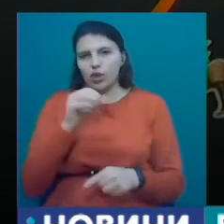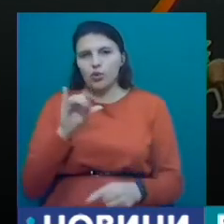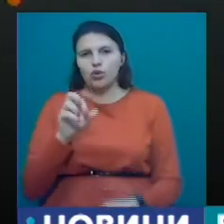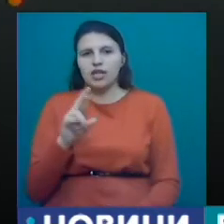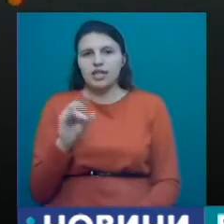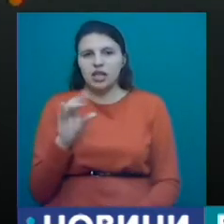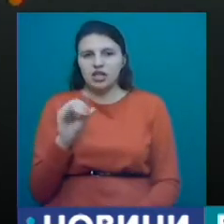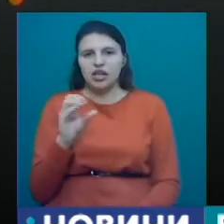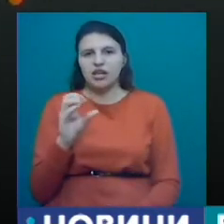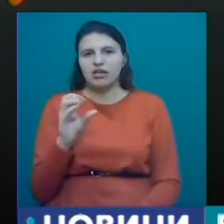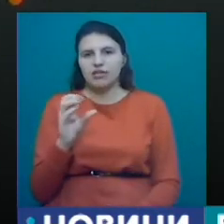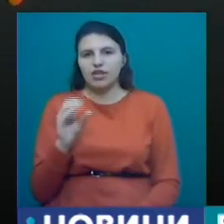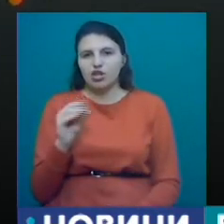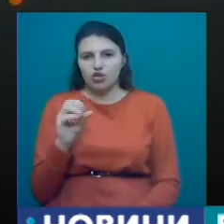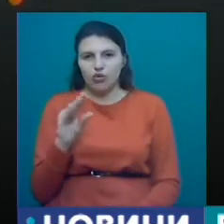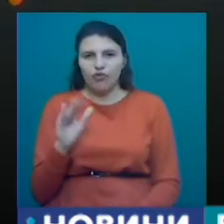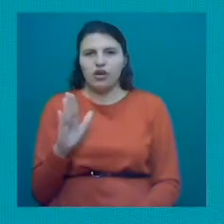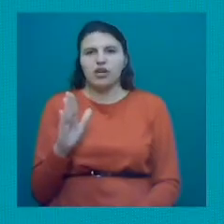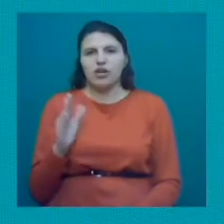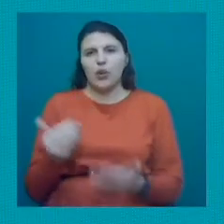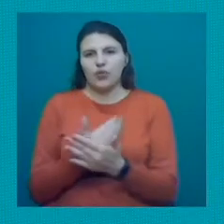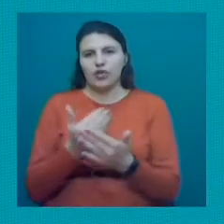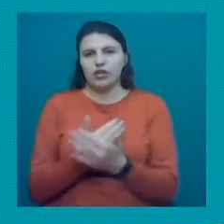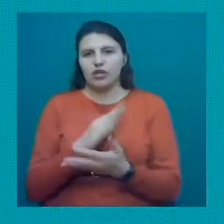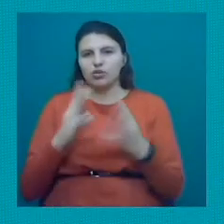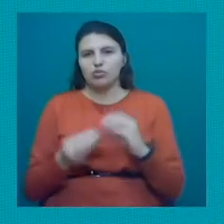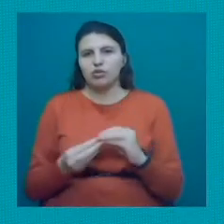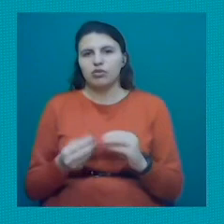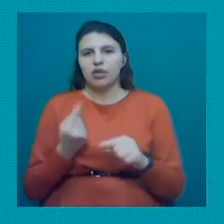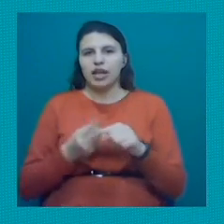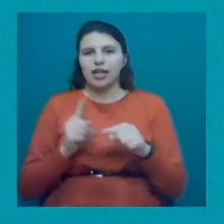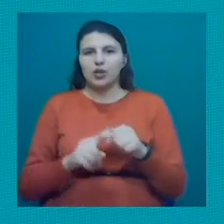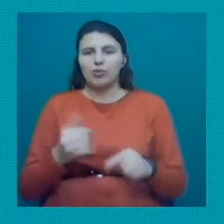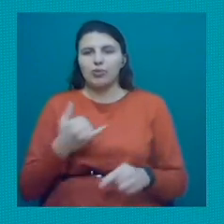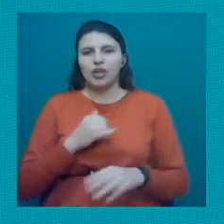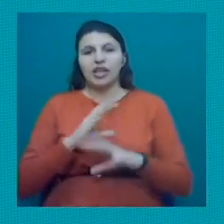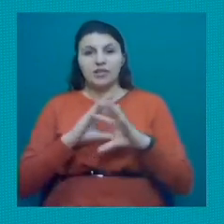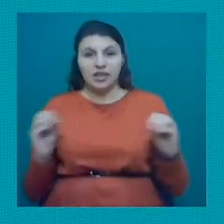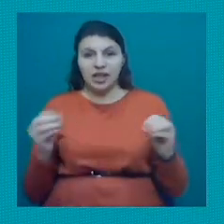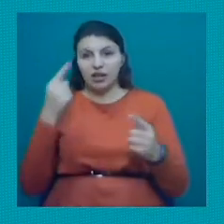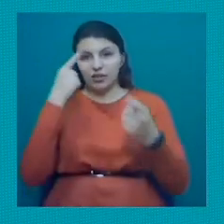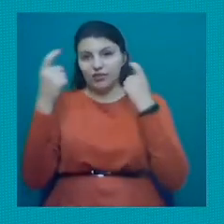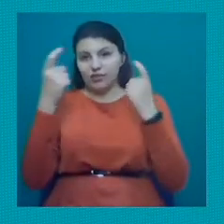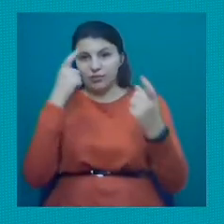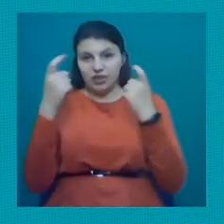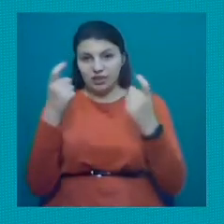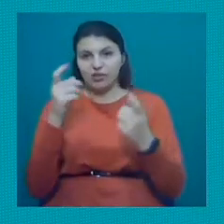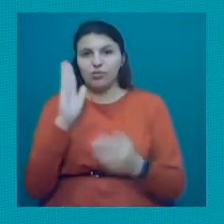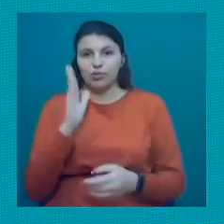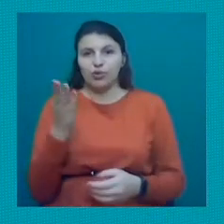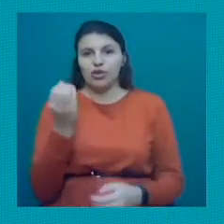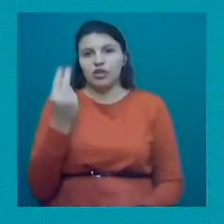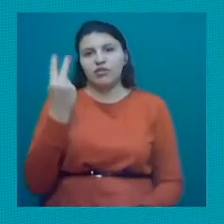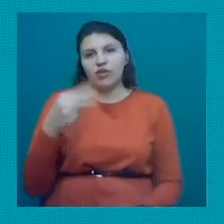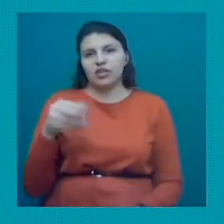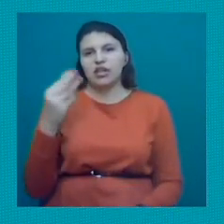Євген Єжов. Новини на Суспільному. На цьому у мене все. Інформаційні підсумки дня підіб'ємо о